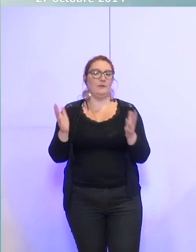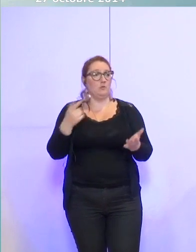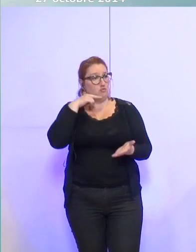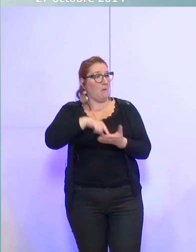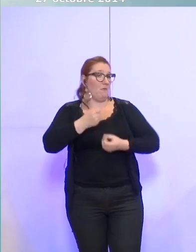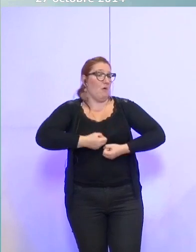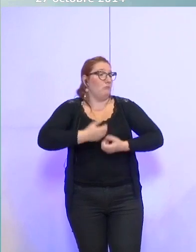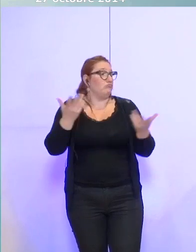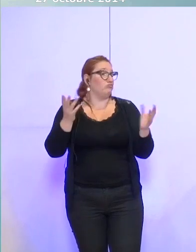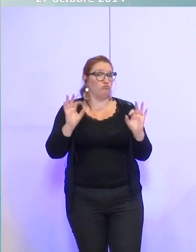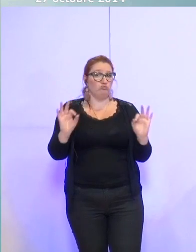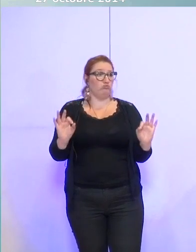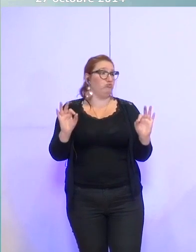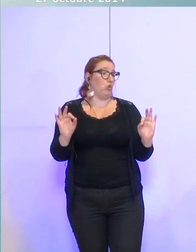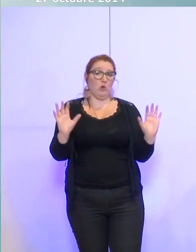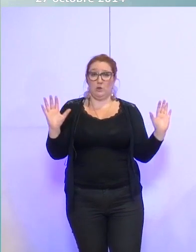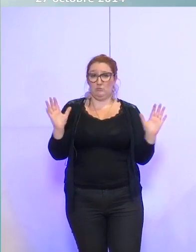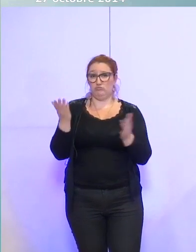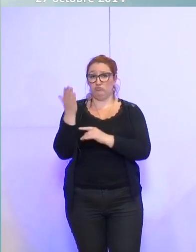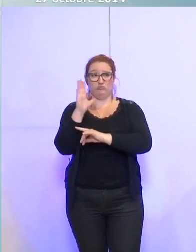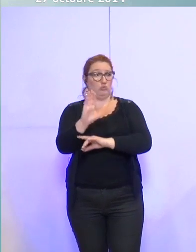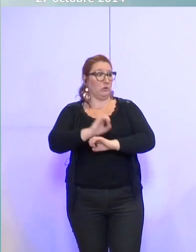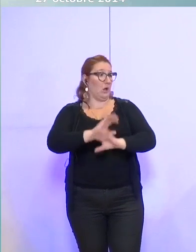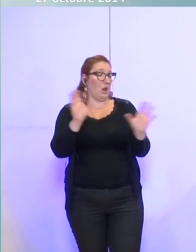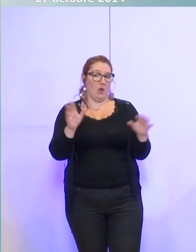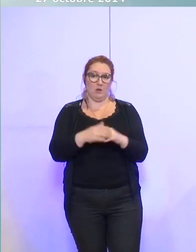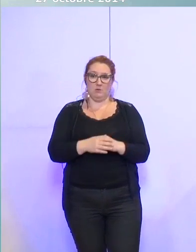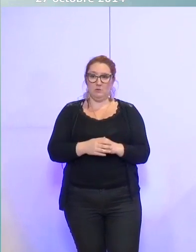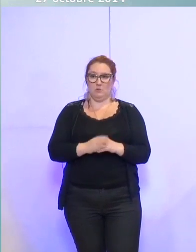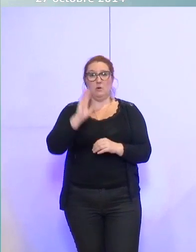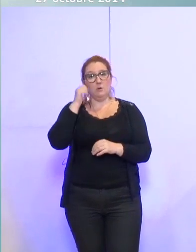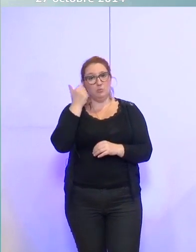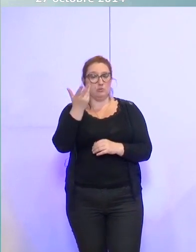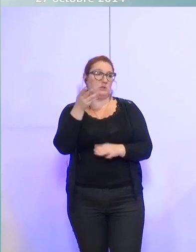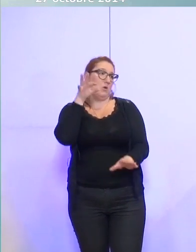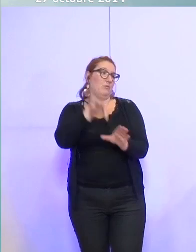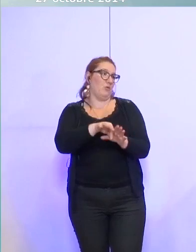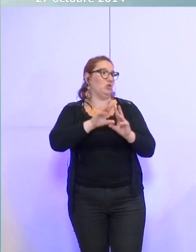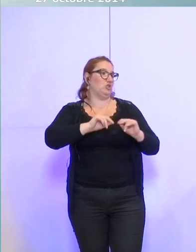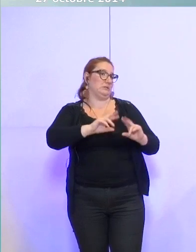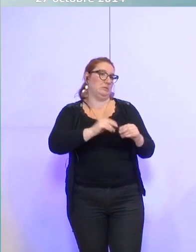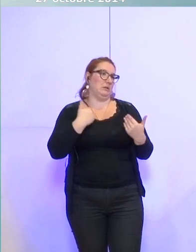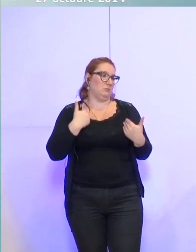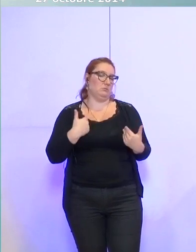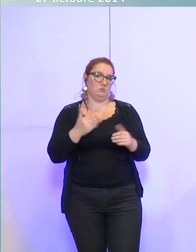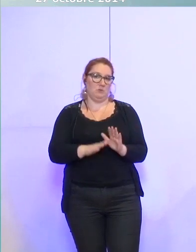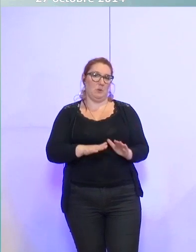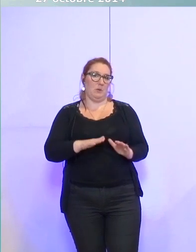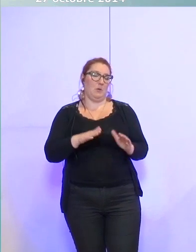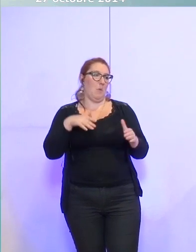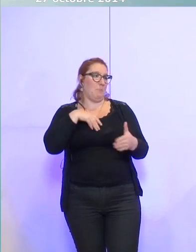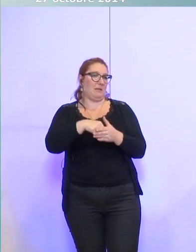évoquer ici très tranquillement et que j'évoque donc pour expliquer la position et l'explication de vote qui sera la nôtre.